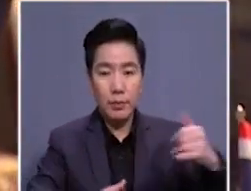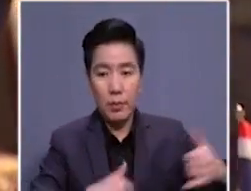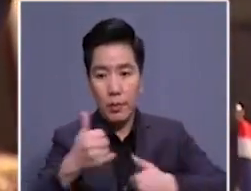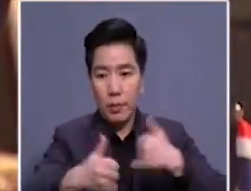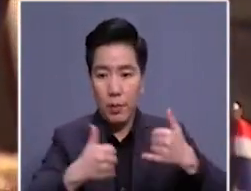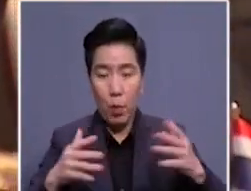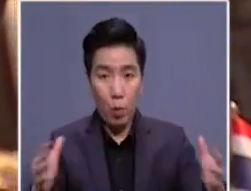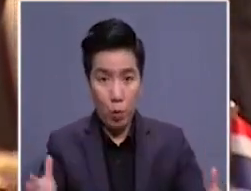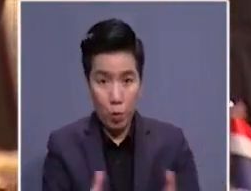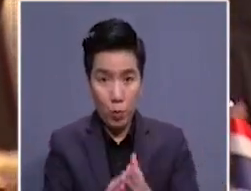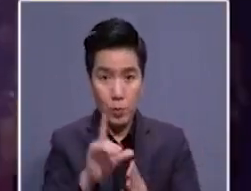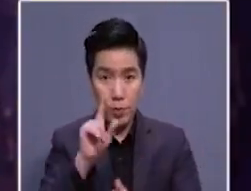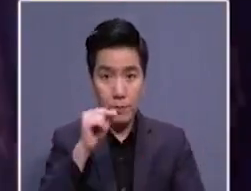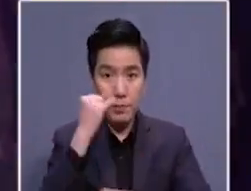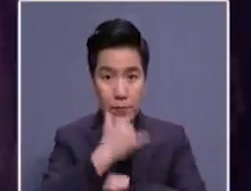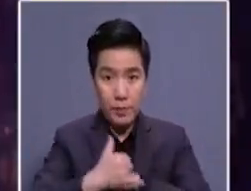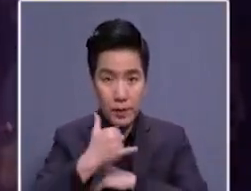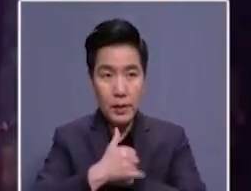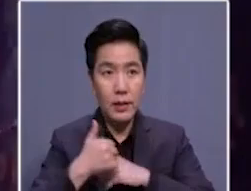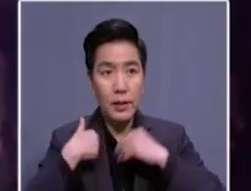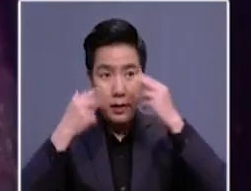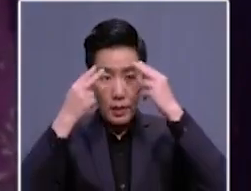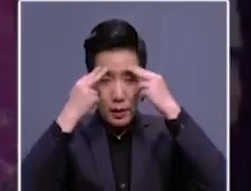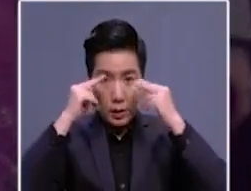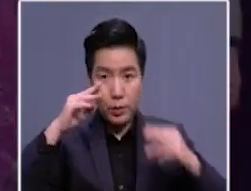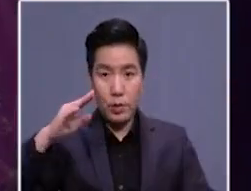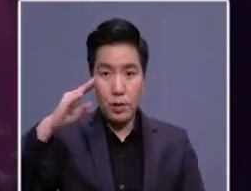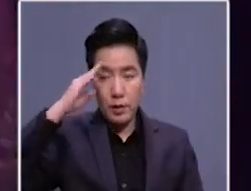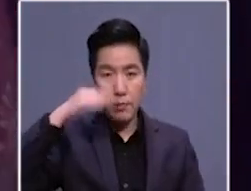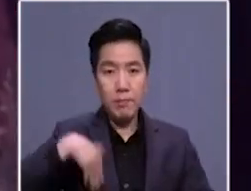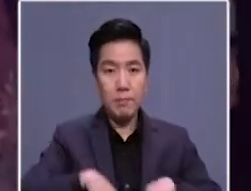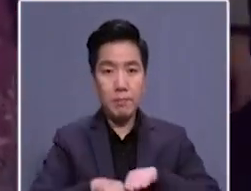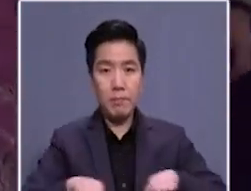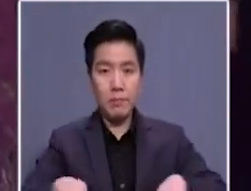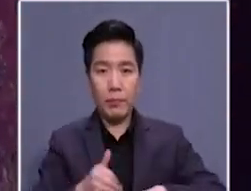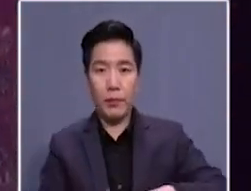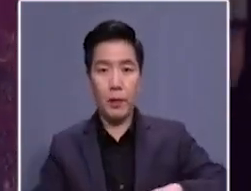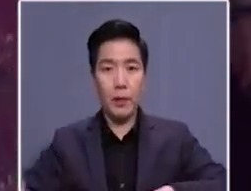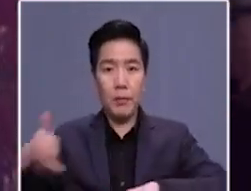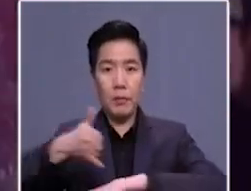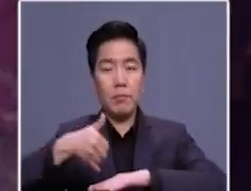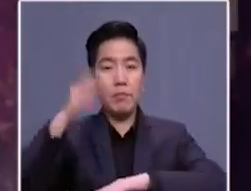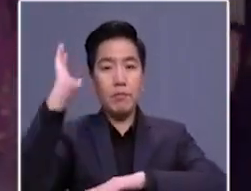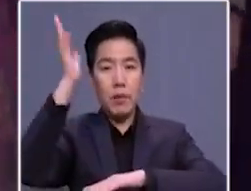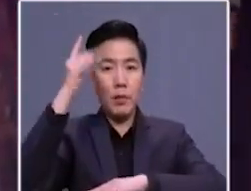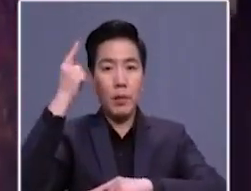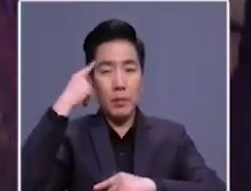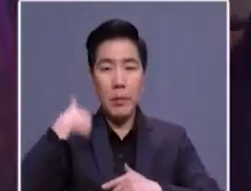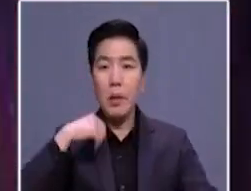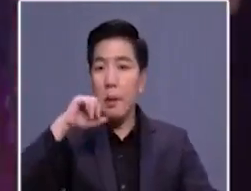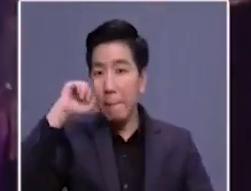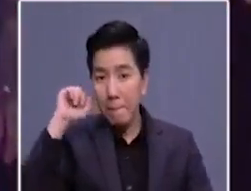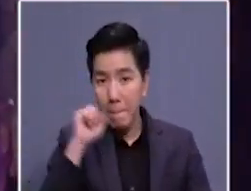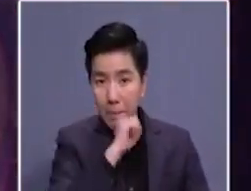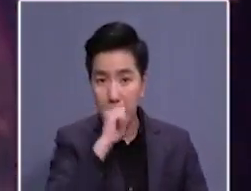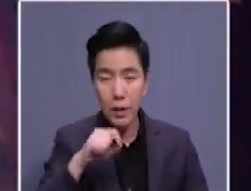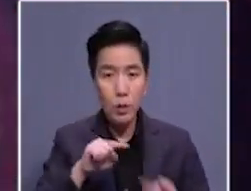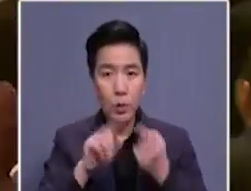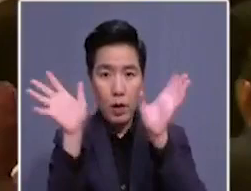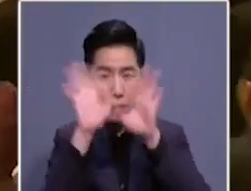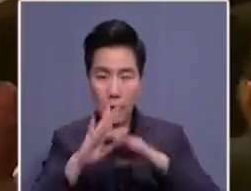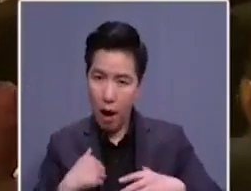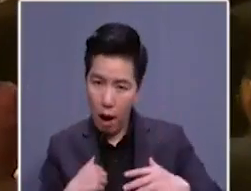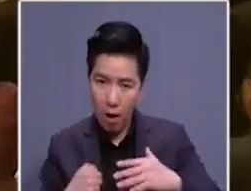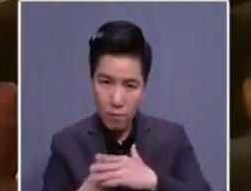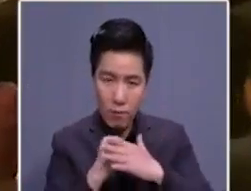วม20ประเทศโดยพลเอกประยุทธ์จันทร์โอชานายกรัฐมนตรีกล่าวบนเวทีหยิบยกเพลงอาเซียนเวย์ที่มีใจความเกี่ยวกับความกล้